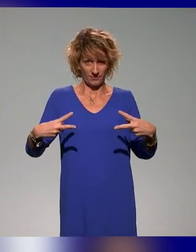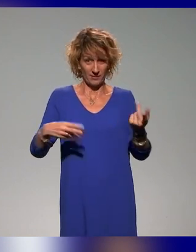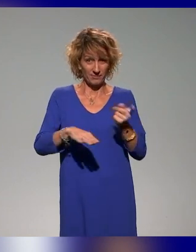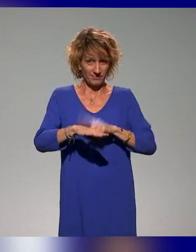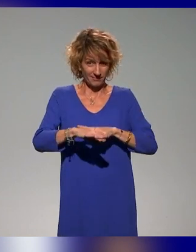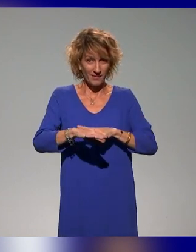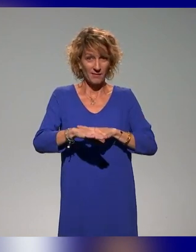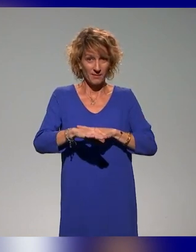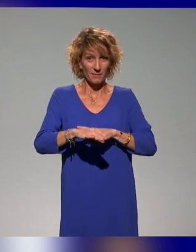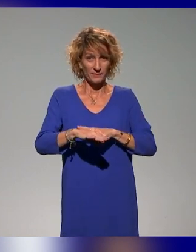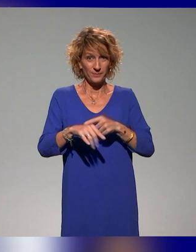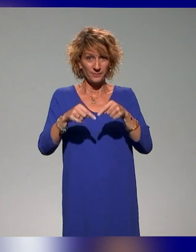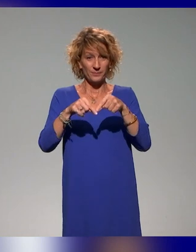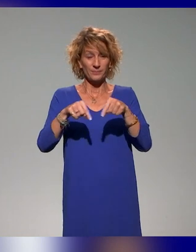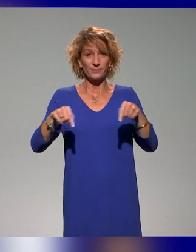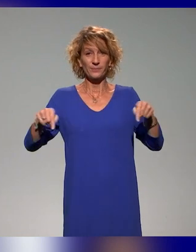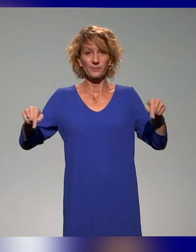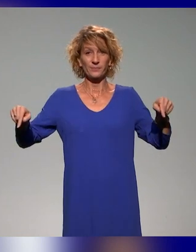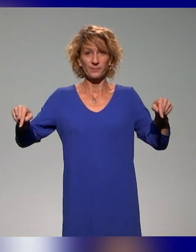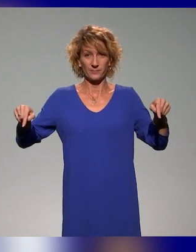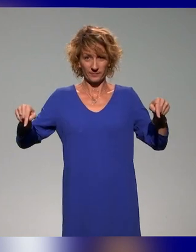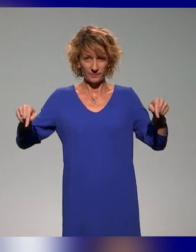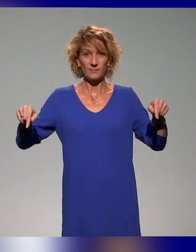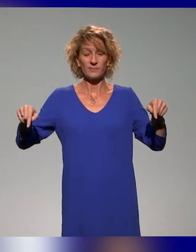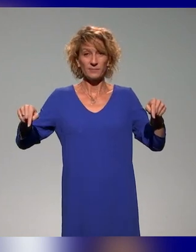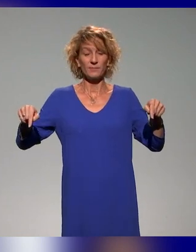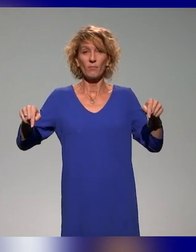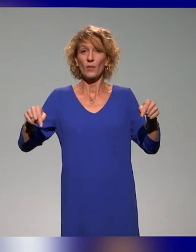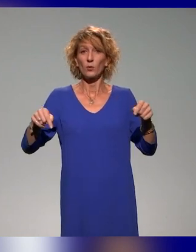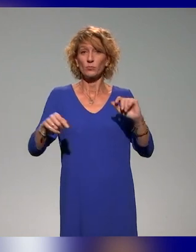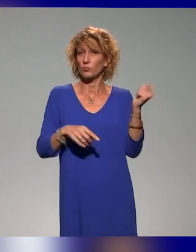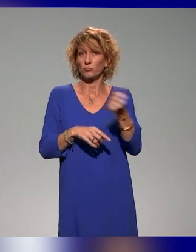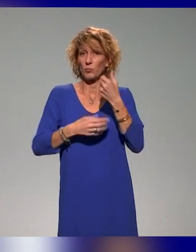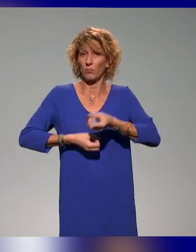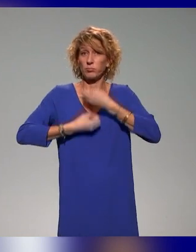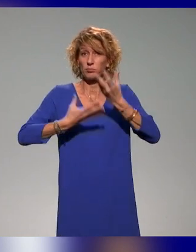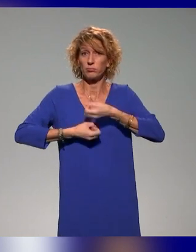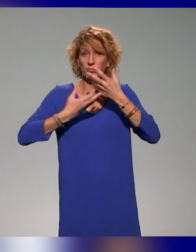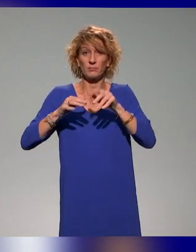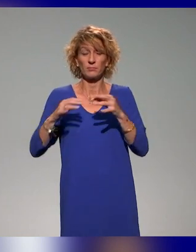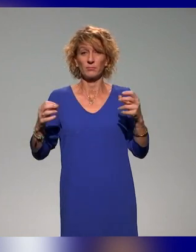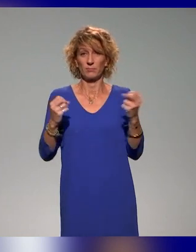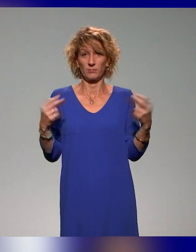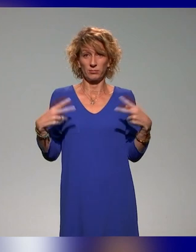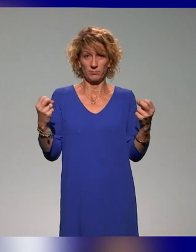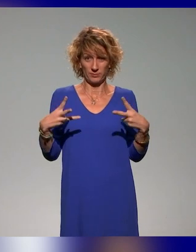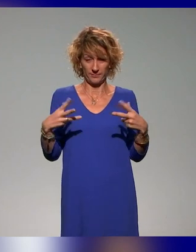direct, qui va sous-titrer ce que l'on dit tout au long de cette